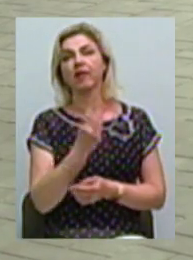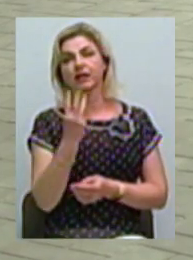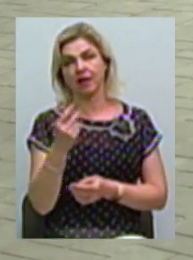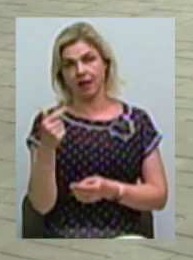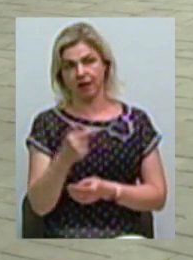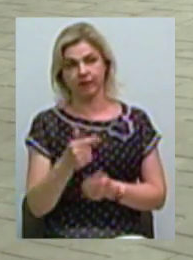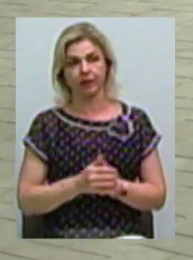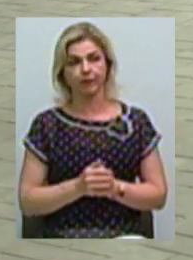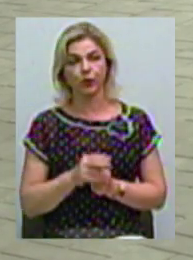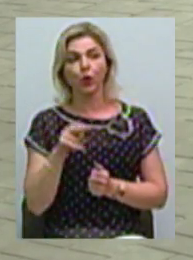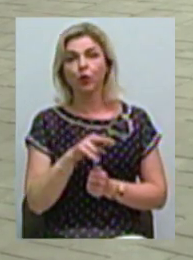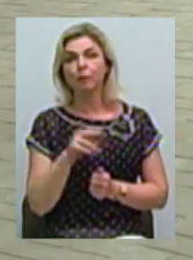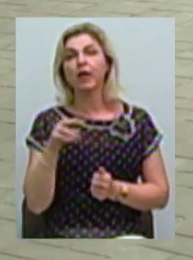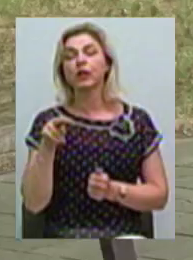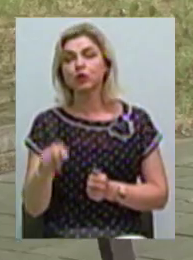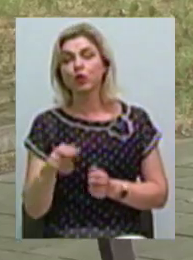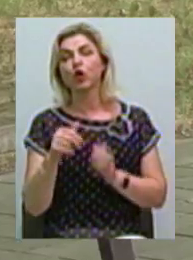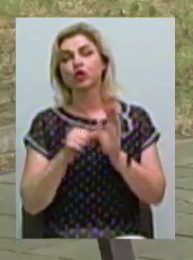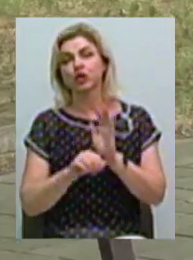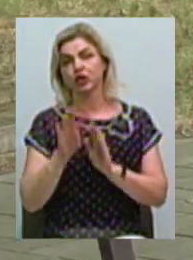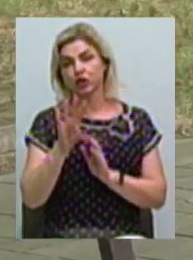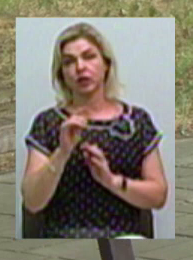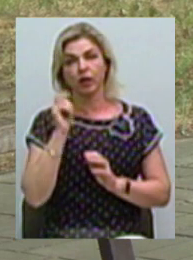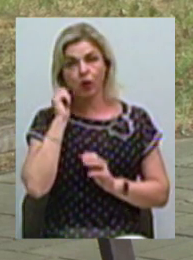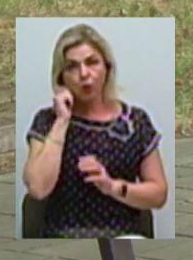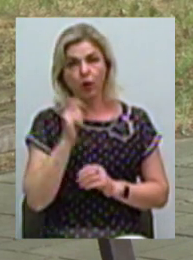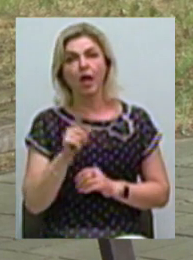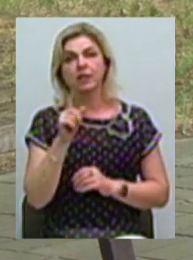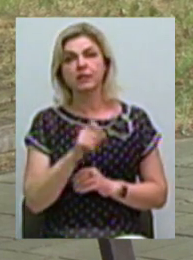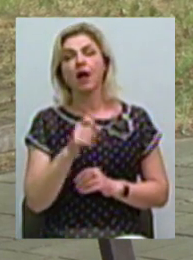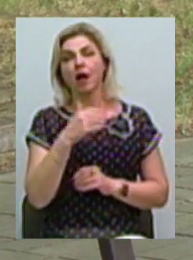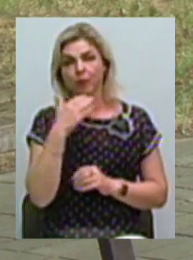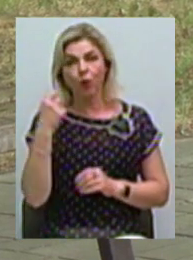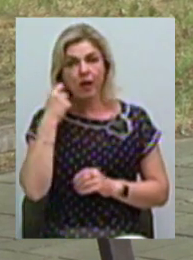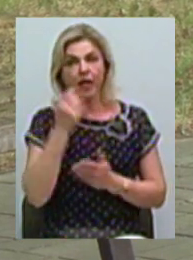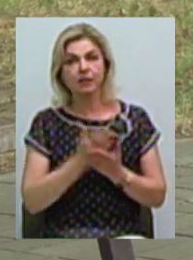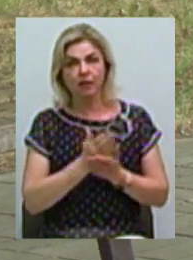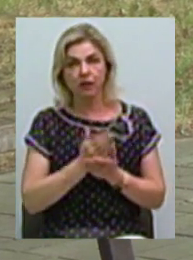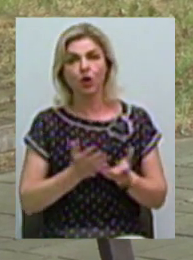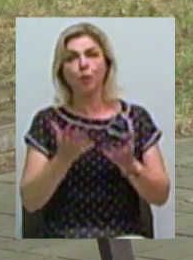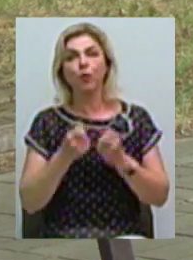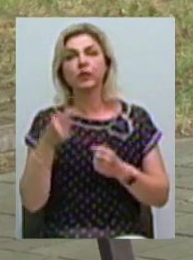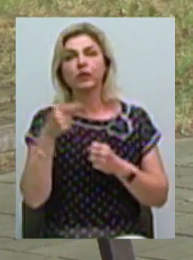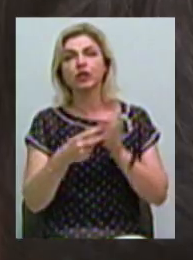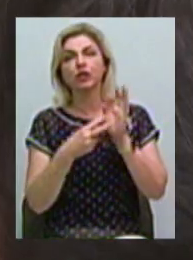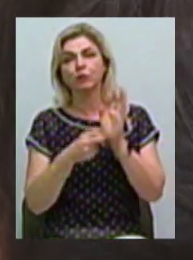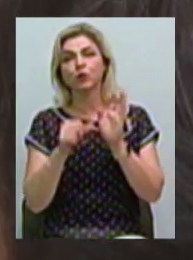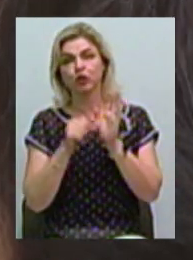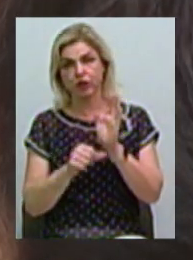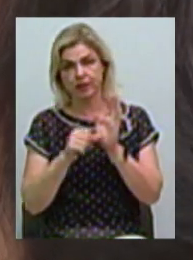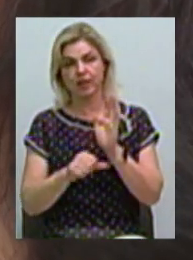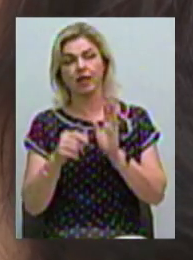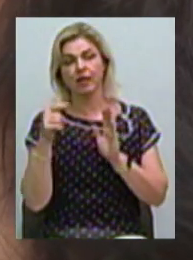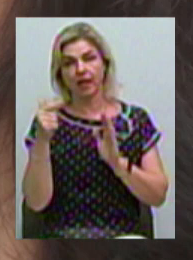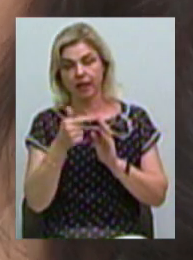Людмилі Лисюк, 64 роки. За 30 років трудового стажу жінка отримує пенсію розміром 1760 гривень. З